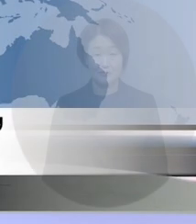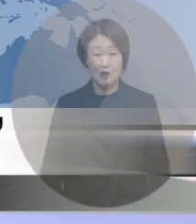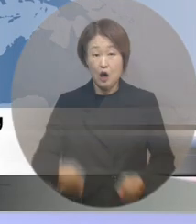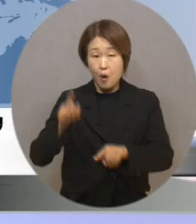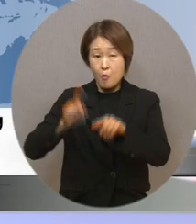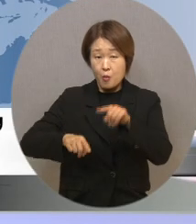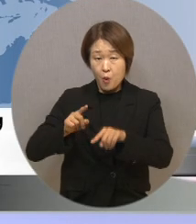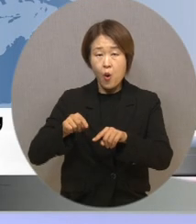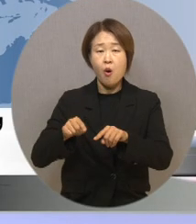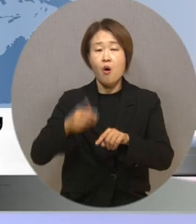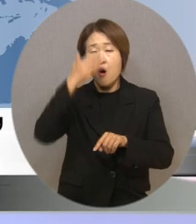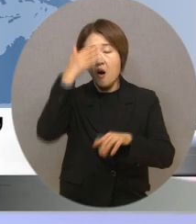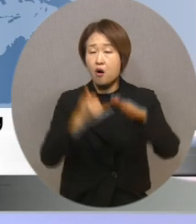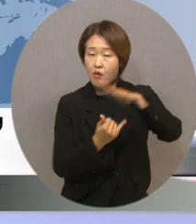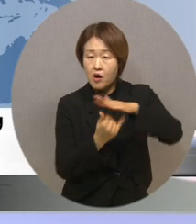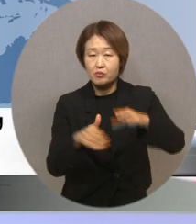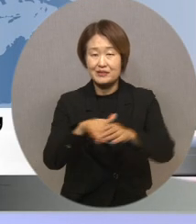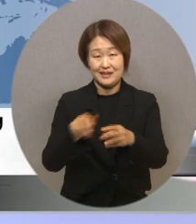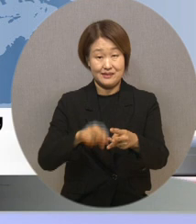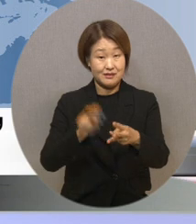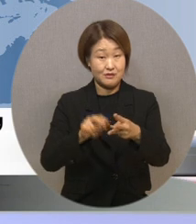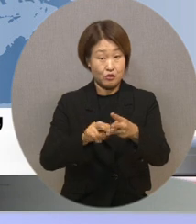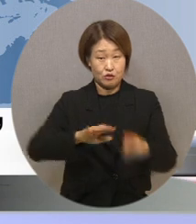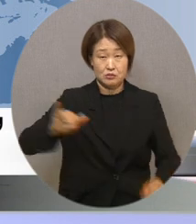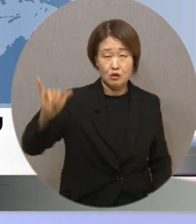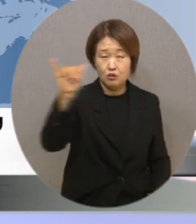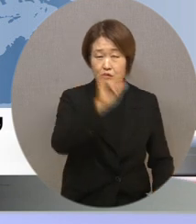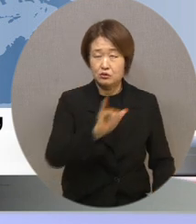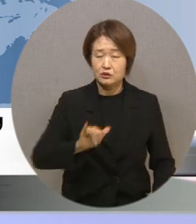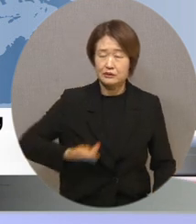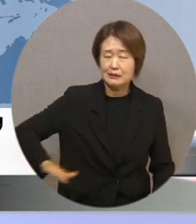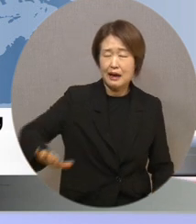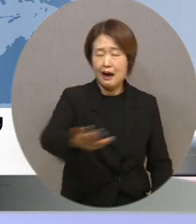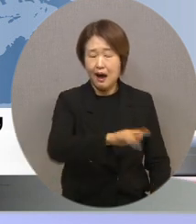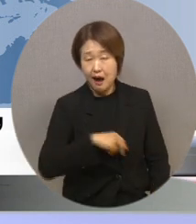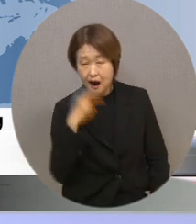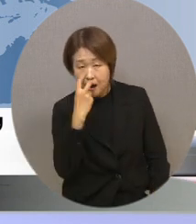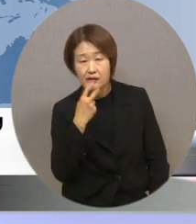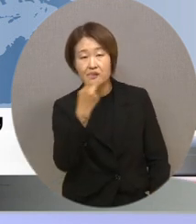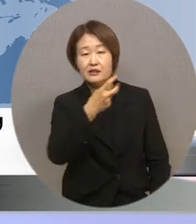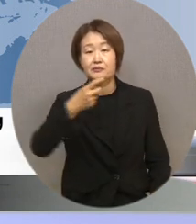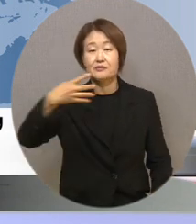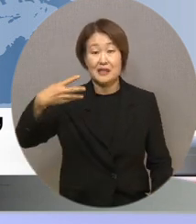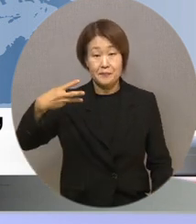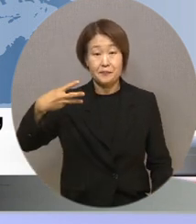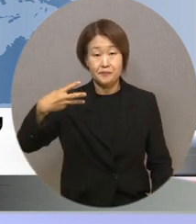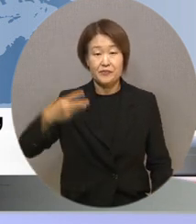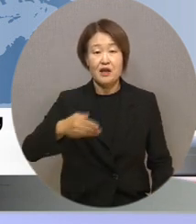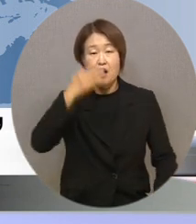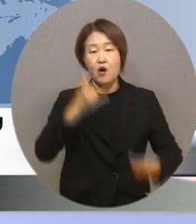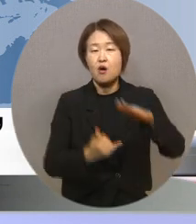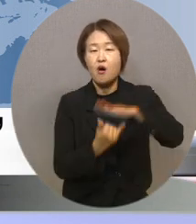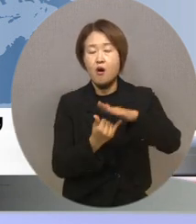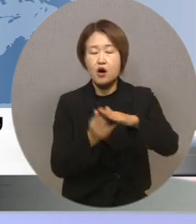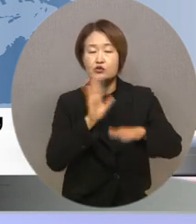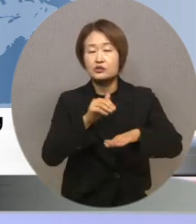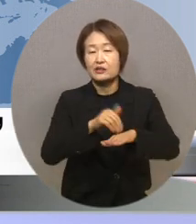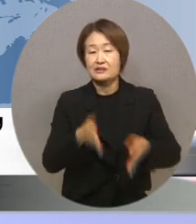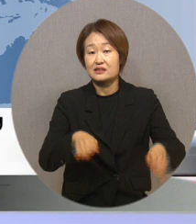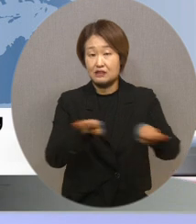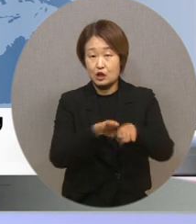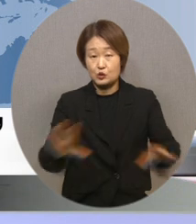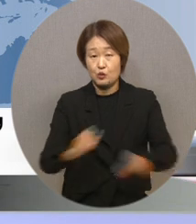목포시 청소년문화센터가 전국의 500여 개 시설을 대상으로 한 2023 청소년 수련시설